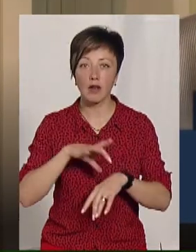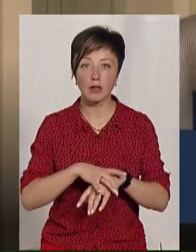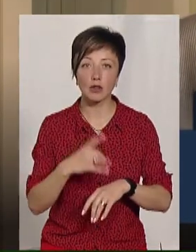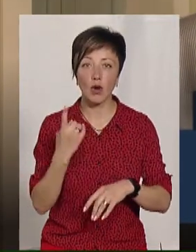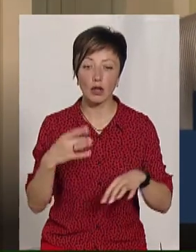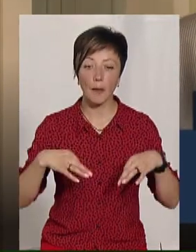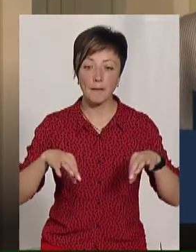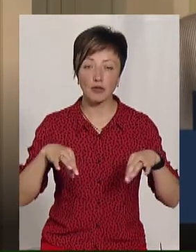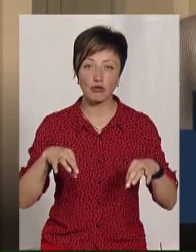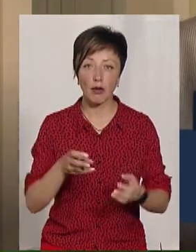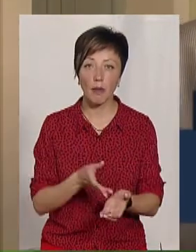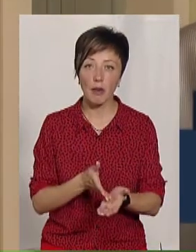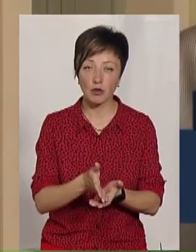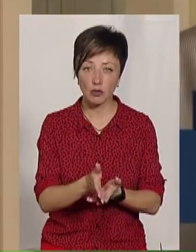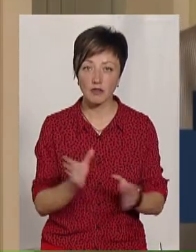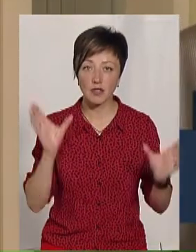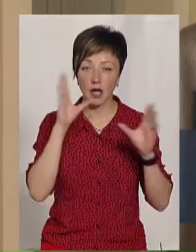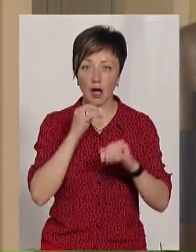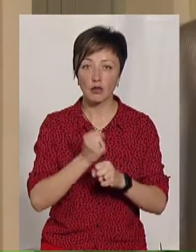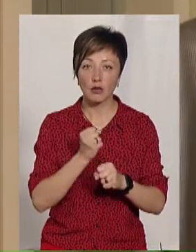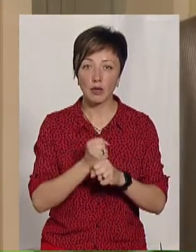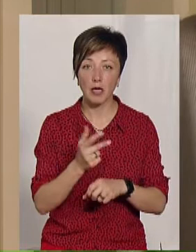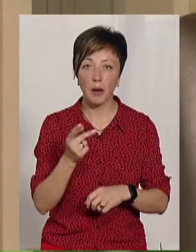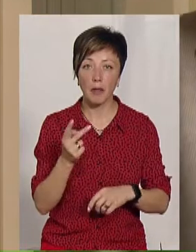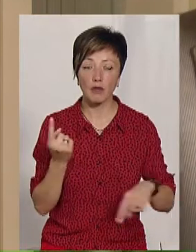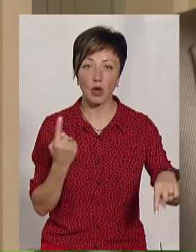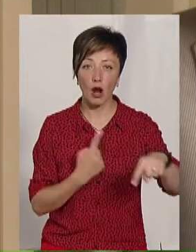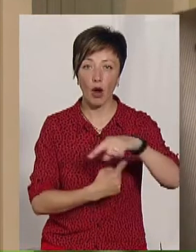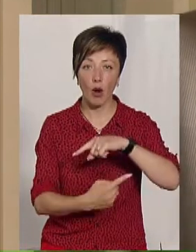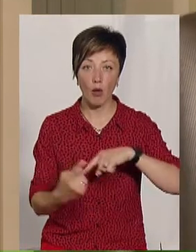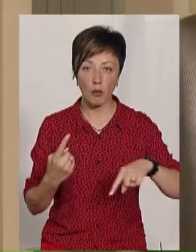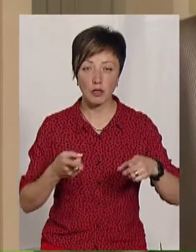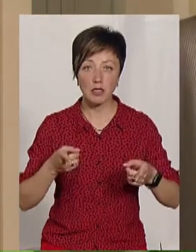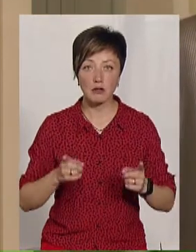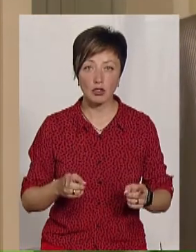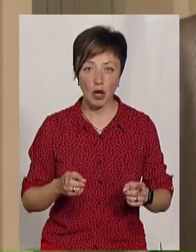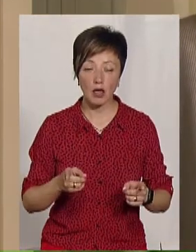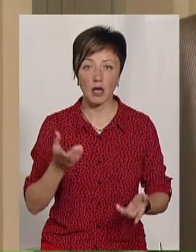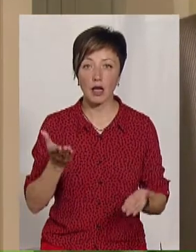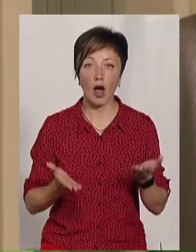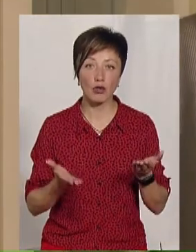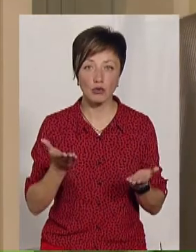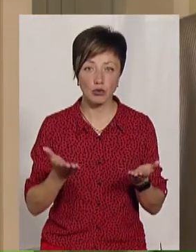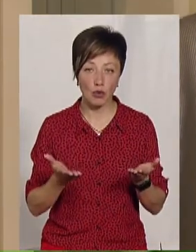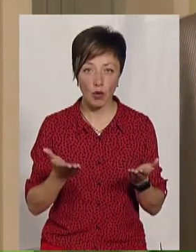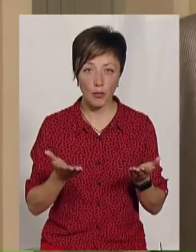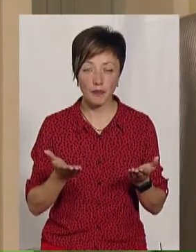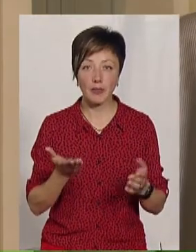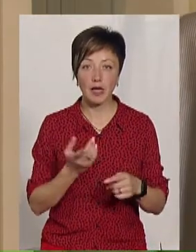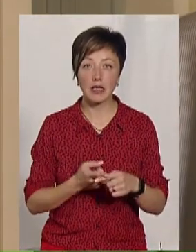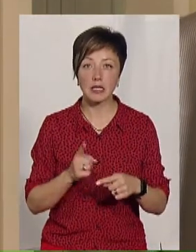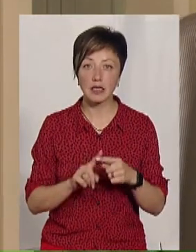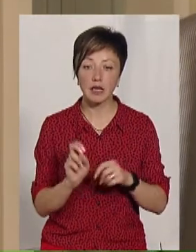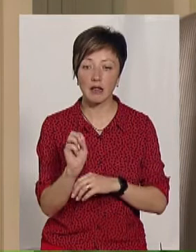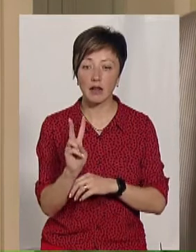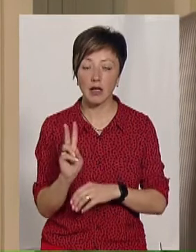машина на маршруті. Вона встигає зробити тільки півтора оберту. Звичайно, якщо ці